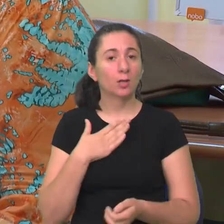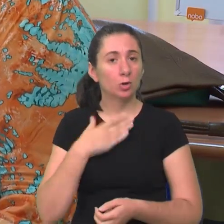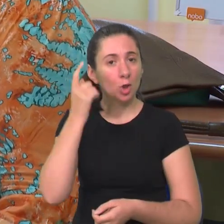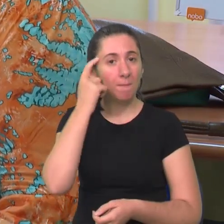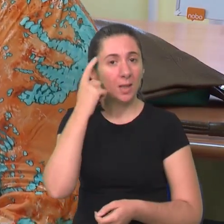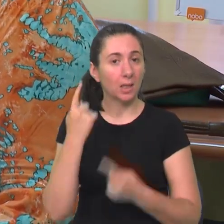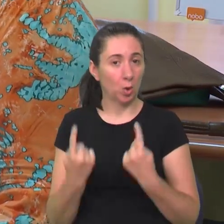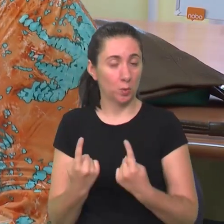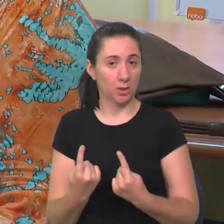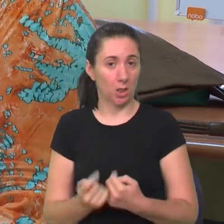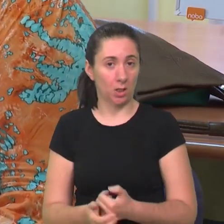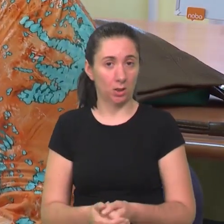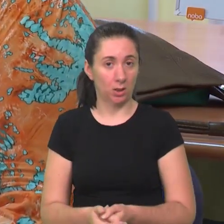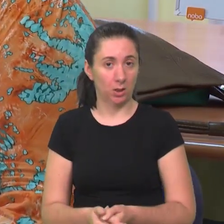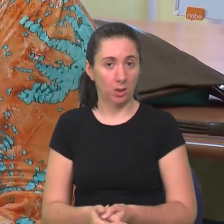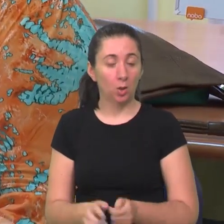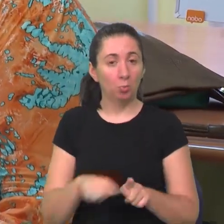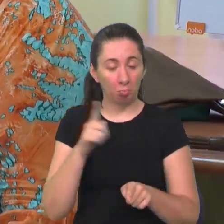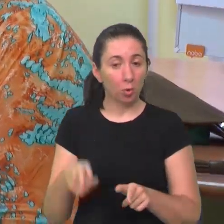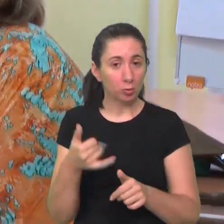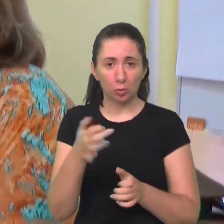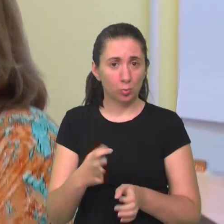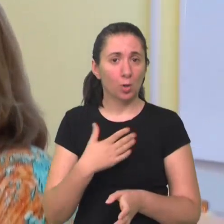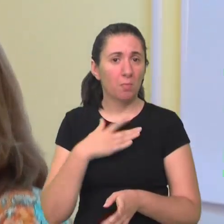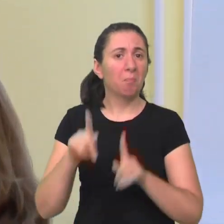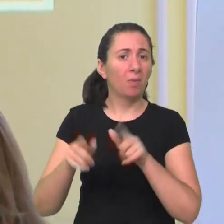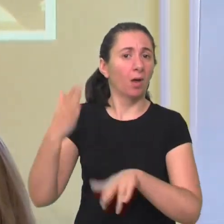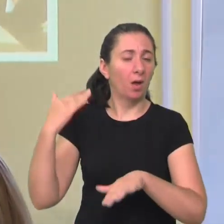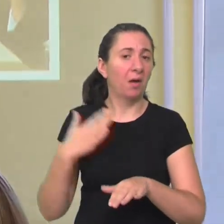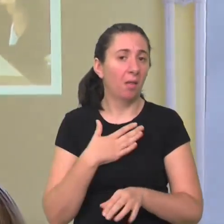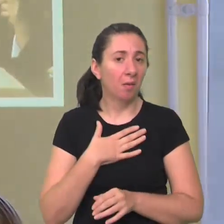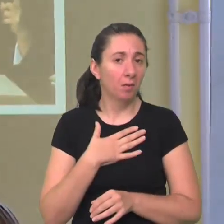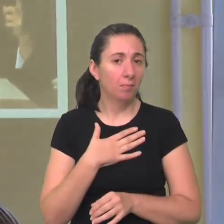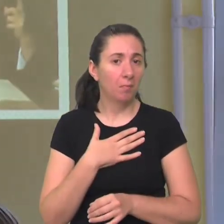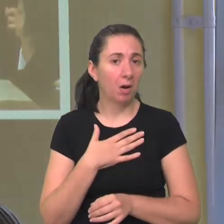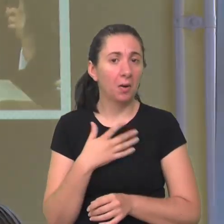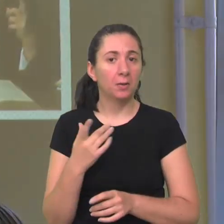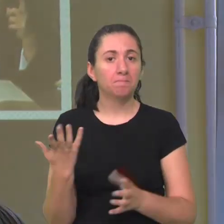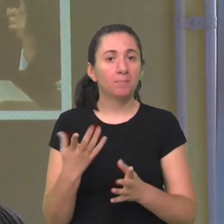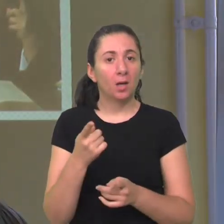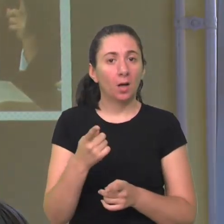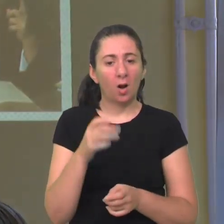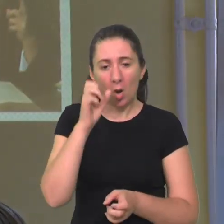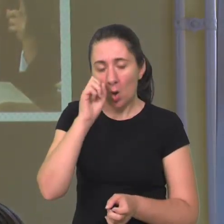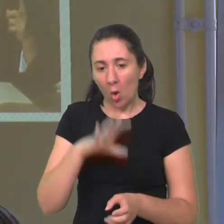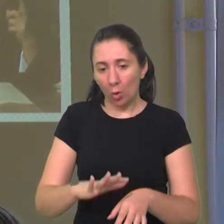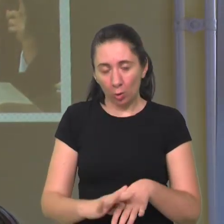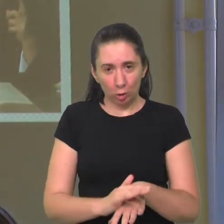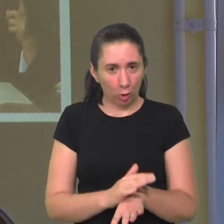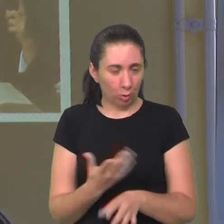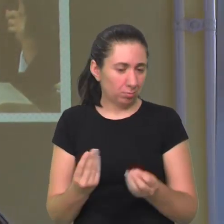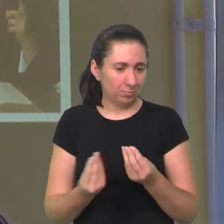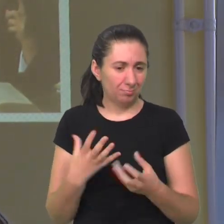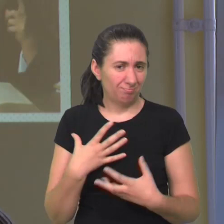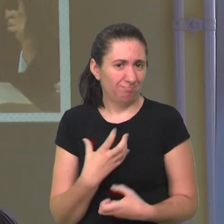mentalno stanje. Sigurno ste do sada imali nekada priliku da kad ste se loše osjećali